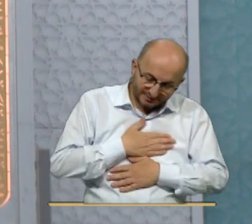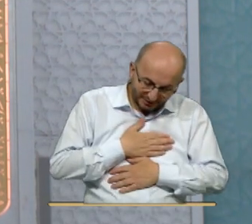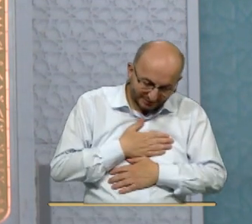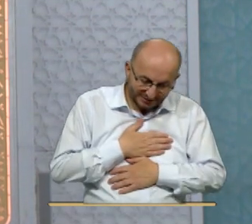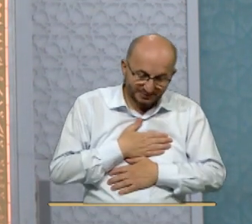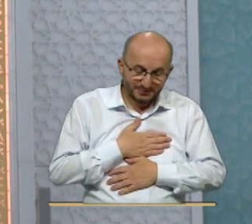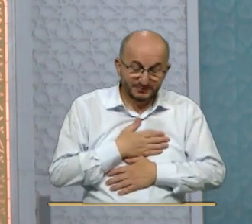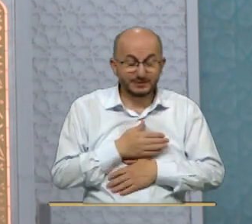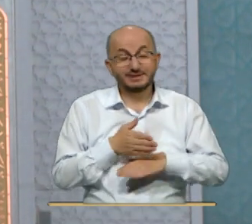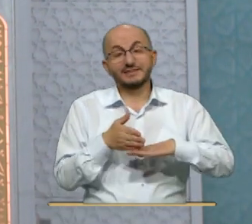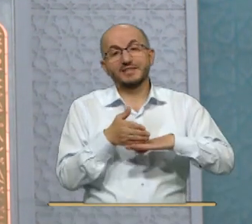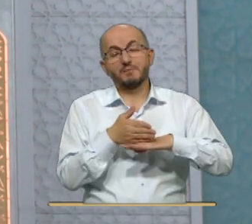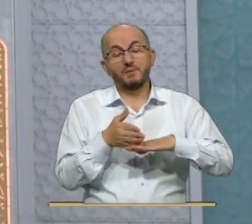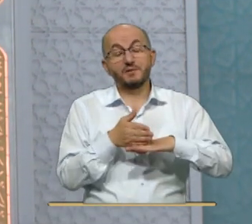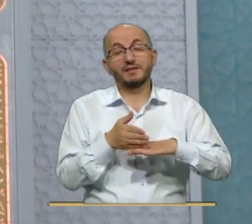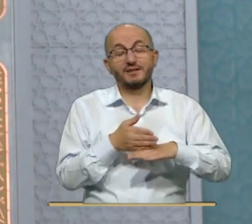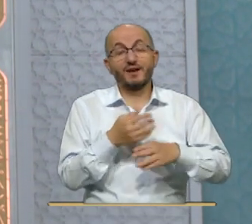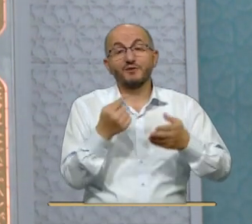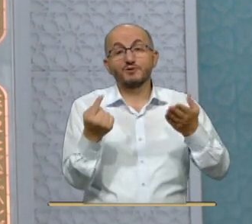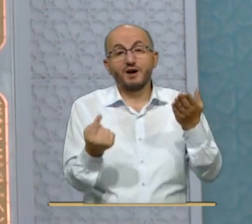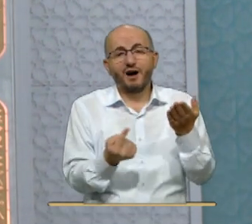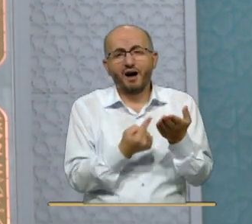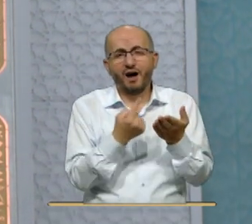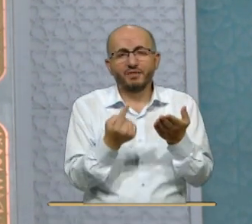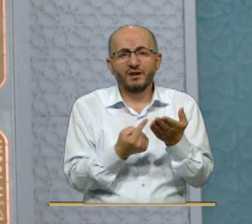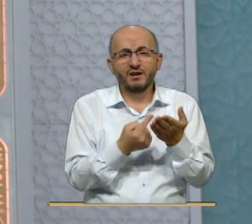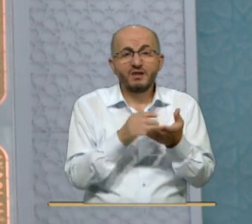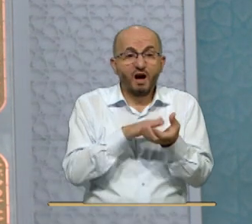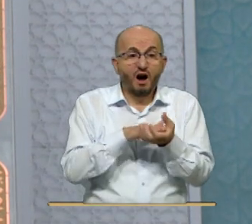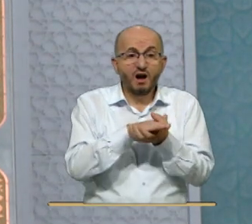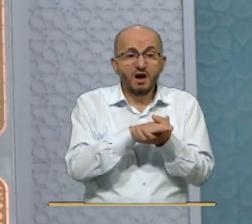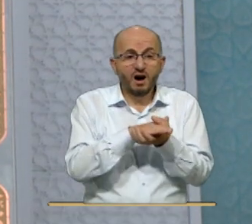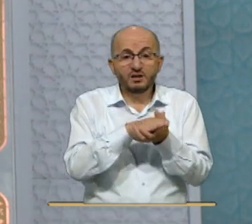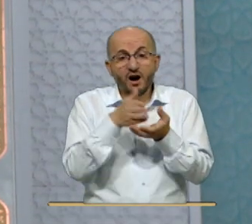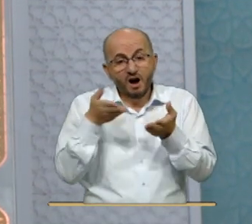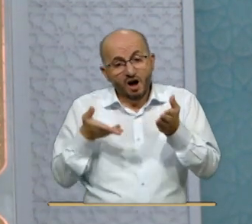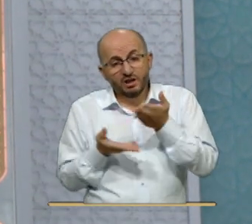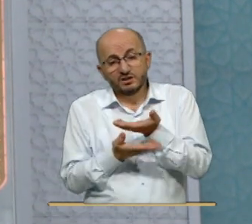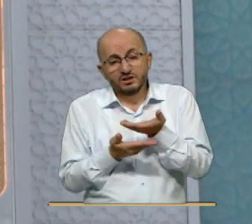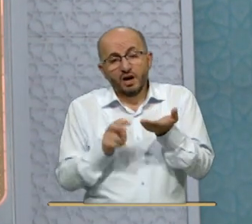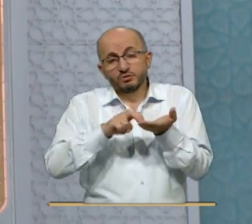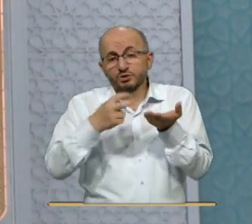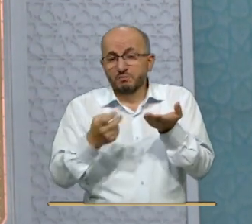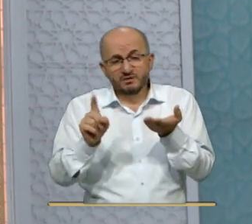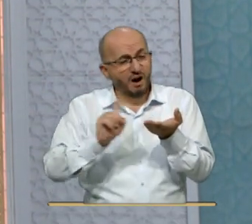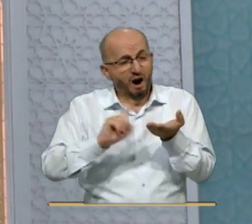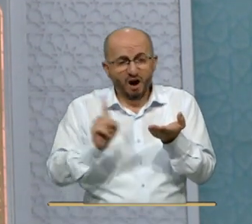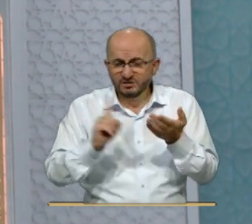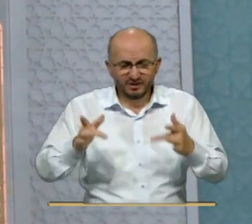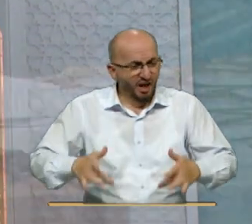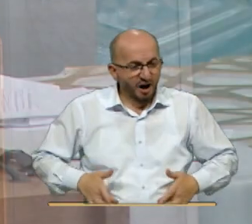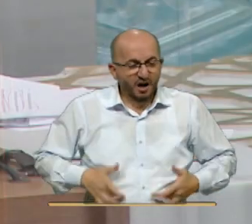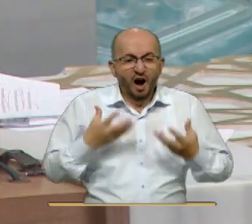saygımız dolayısıyla. Hele hele Kur'an'ın ayak altına düşmesine asla biz razı